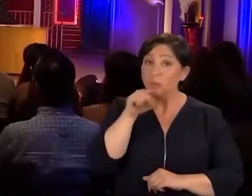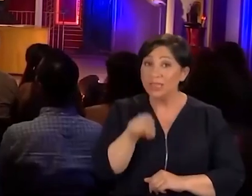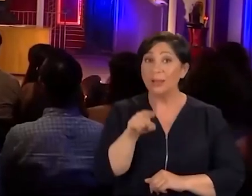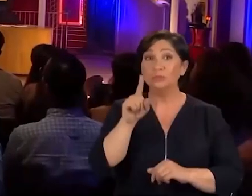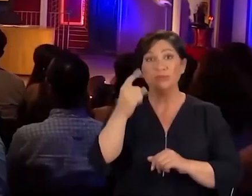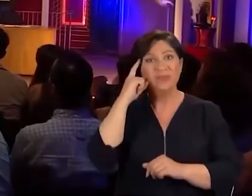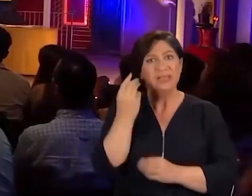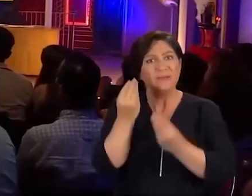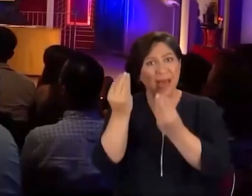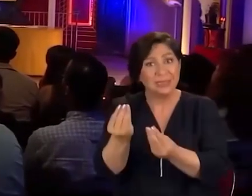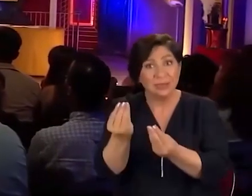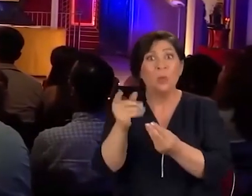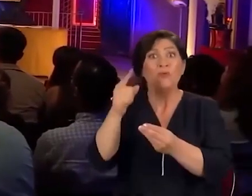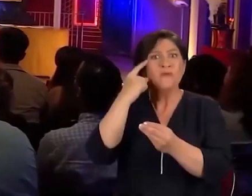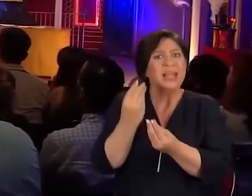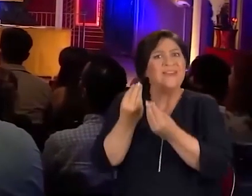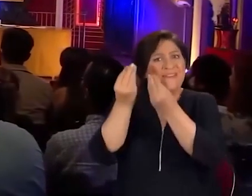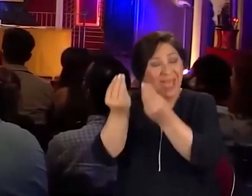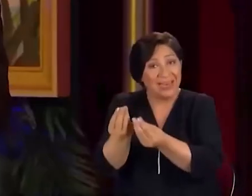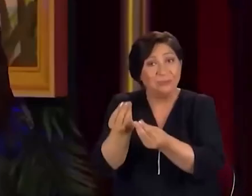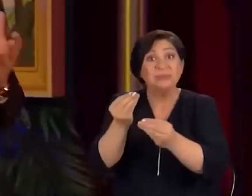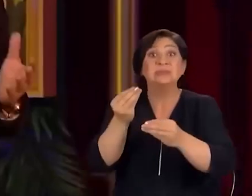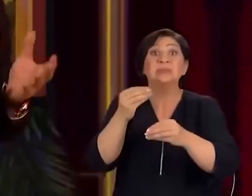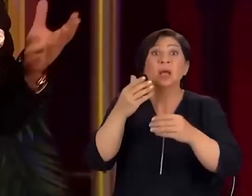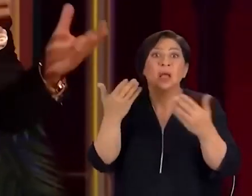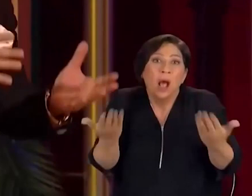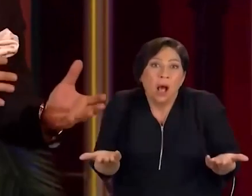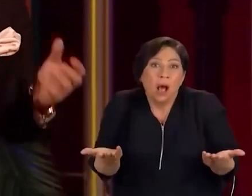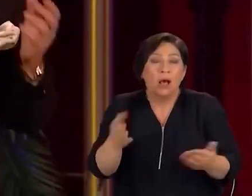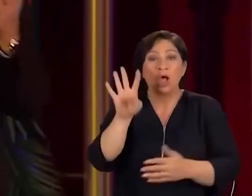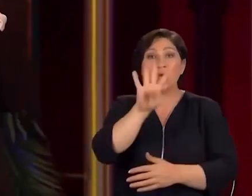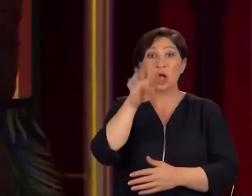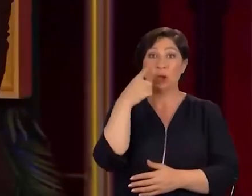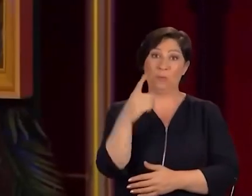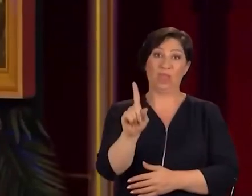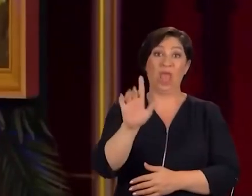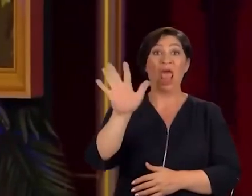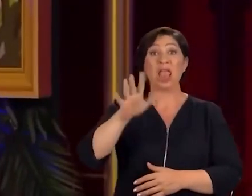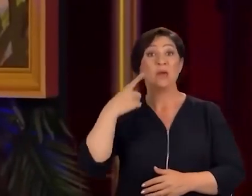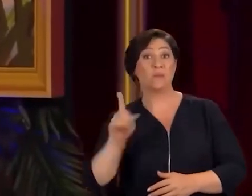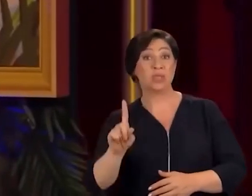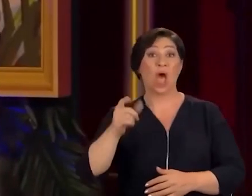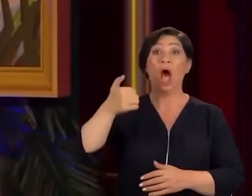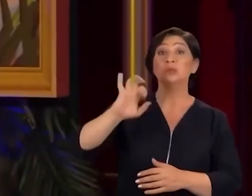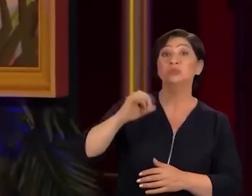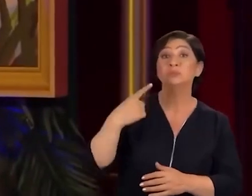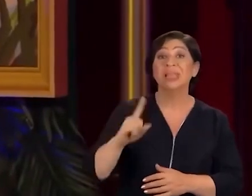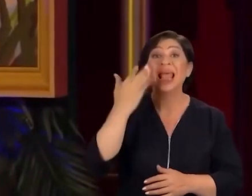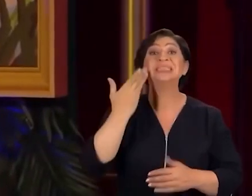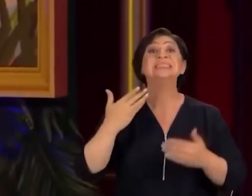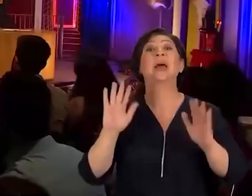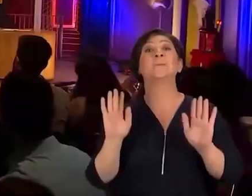bunu önerdik. Bunu önerdiğimiz zaman da yahu 40 bin, 50 bin, 60 bin